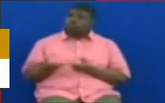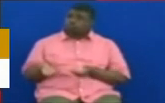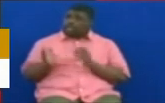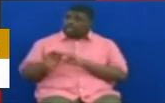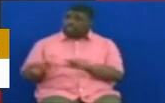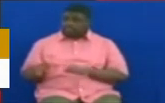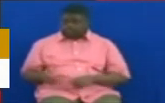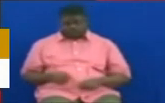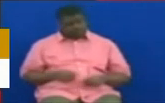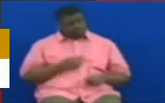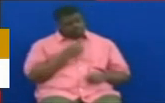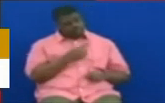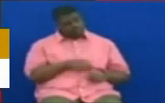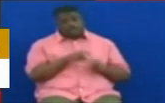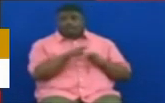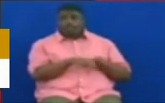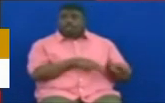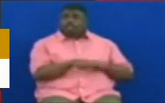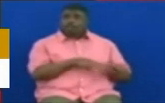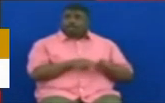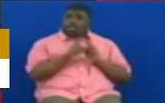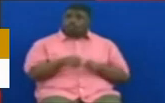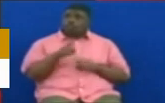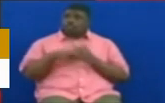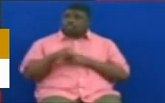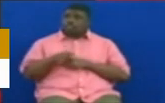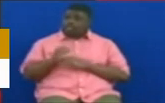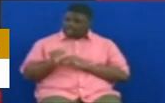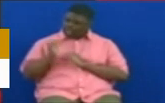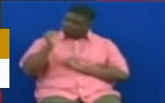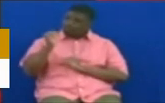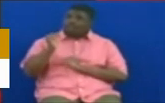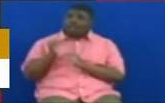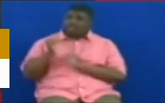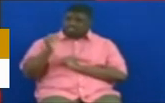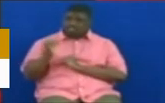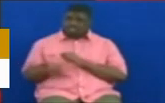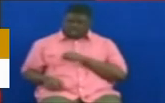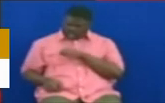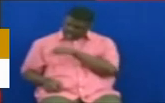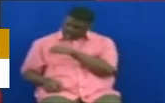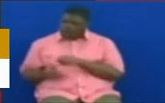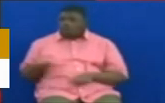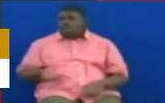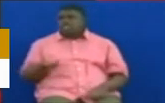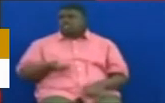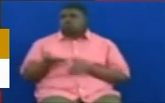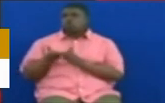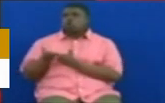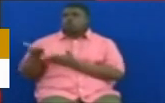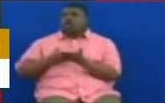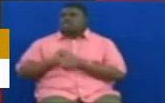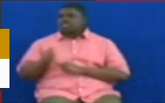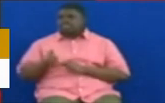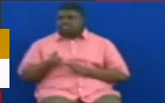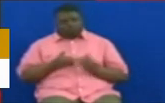kusema kwamba agreements au contracts ziwe katika ngazi fulani, kwa sababu hawa ni wageni ambao wanaomba leseni